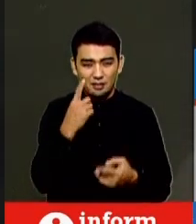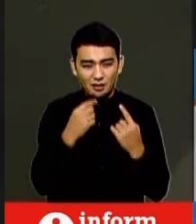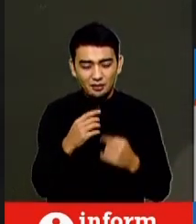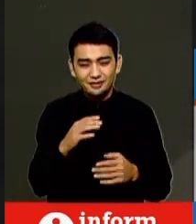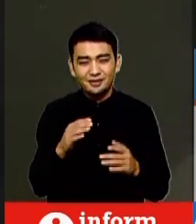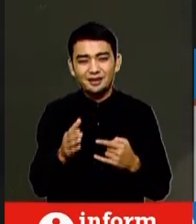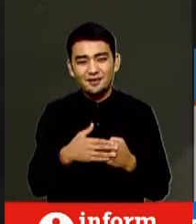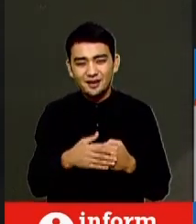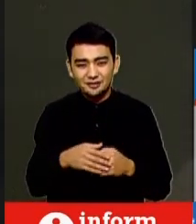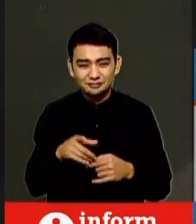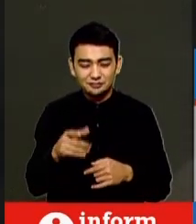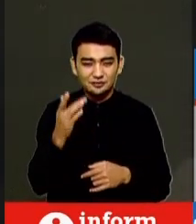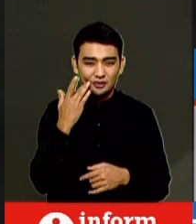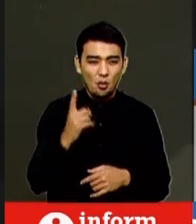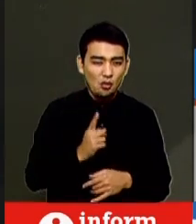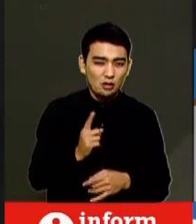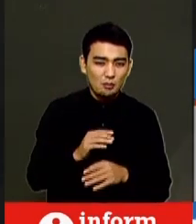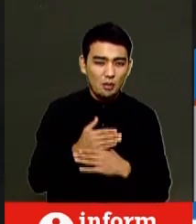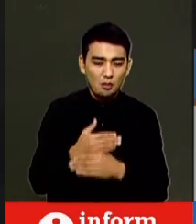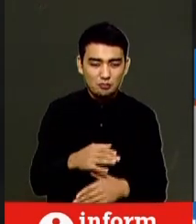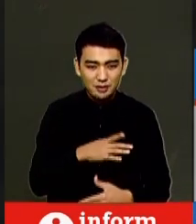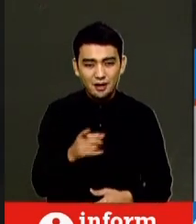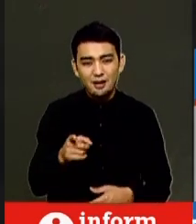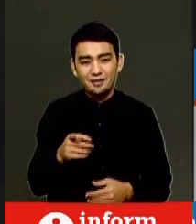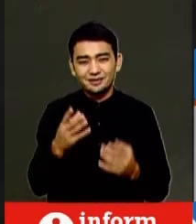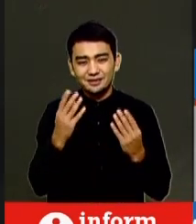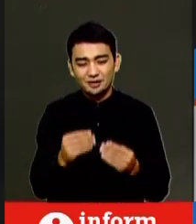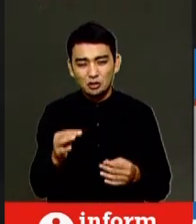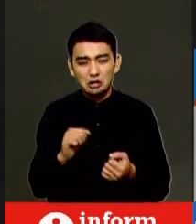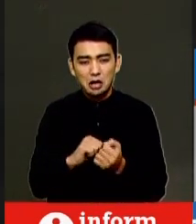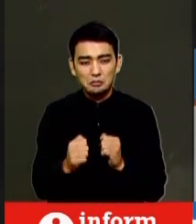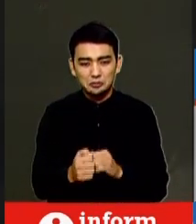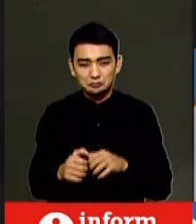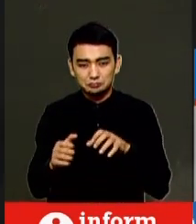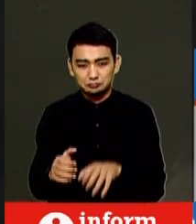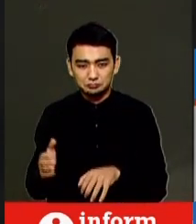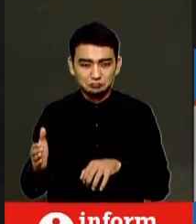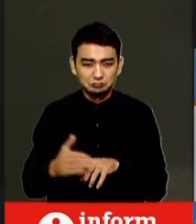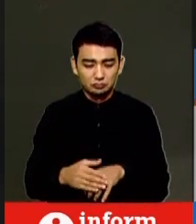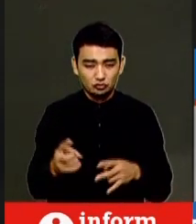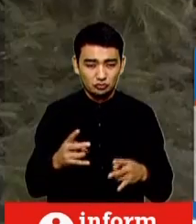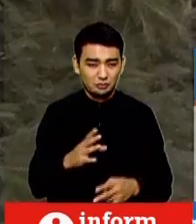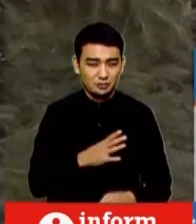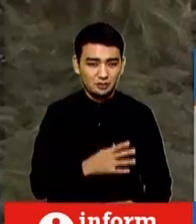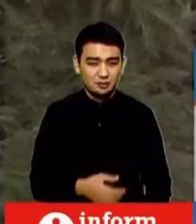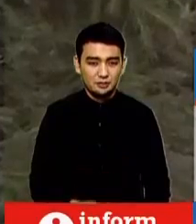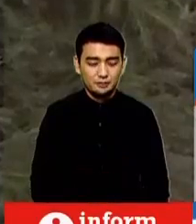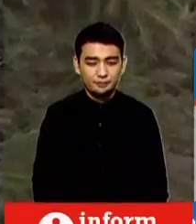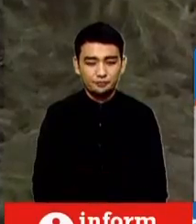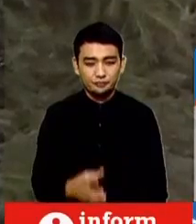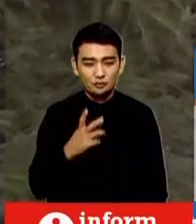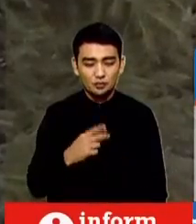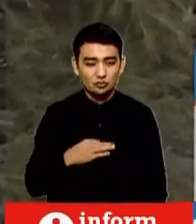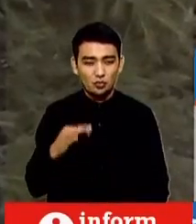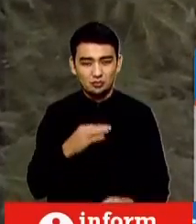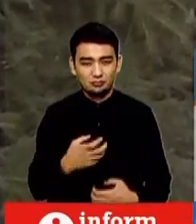әдетте күзетшілер көмектеседі екен. Дәл сол күні есікті таспен бекітіп қоюға болатын еді. Қызым әбден